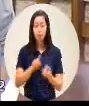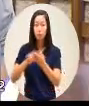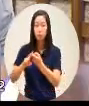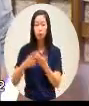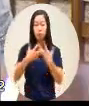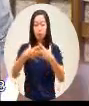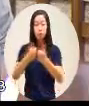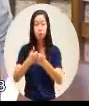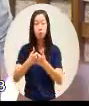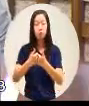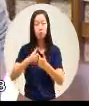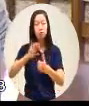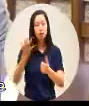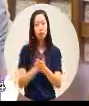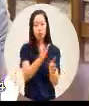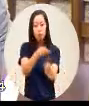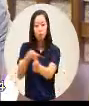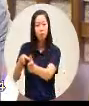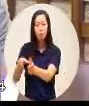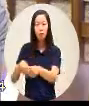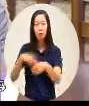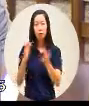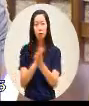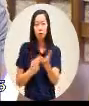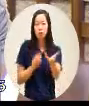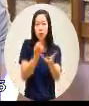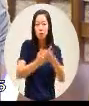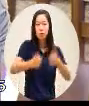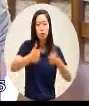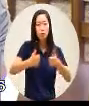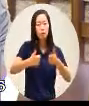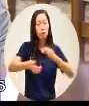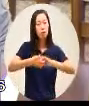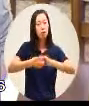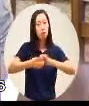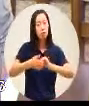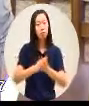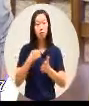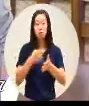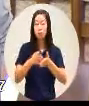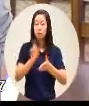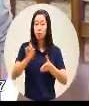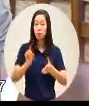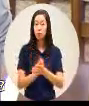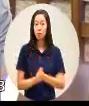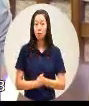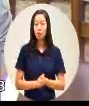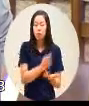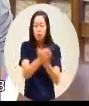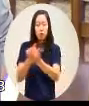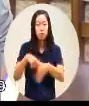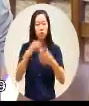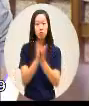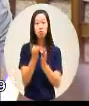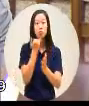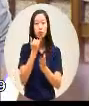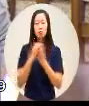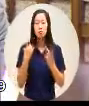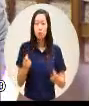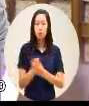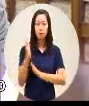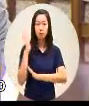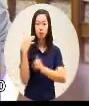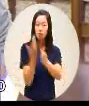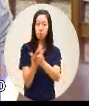会，但不是每一个小朋友都能够去参加比赛。那我要的是说这个全民的部分，原本政府就有给